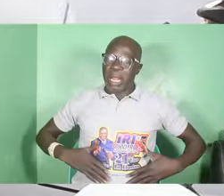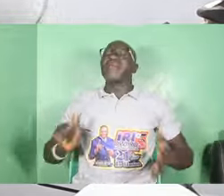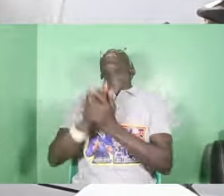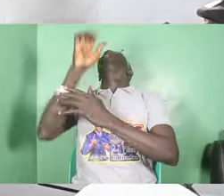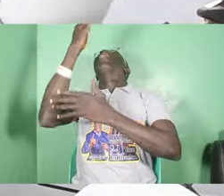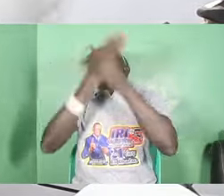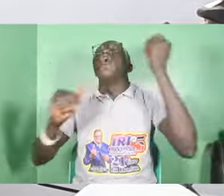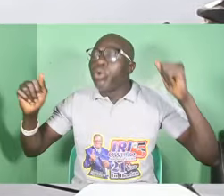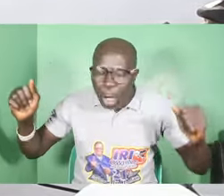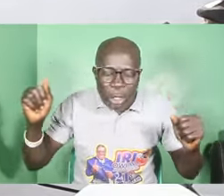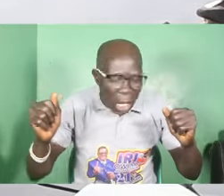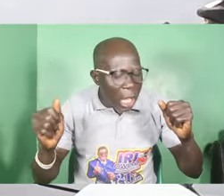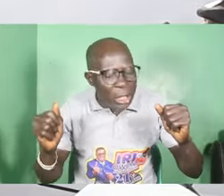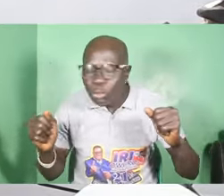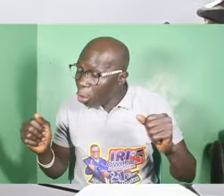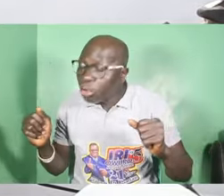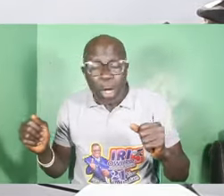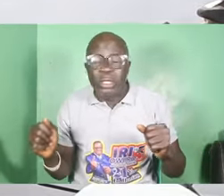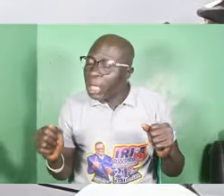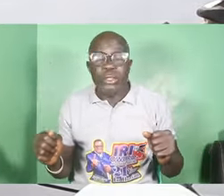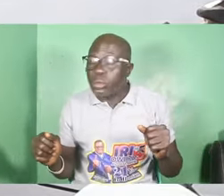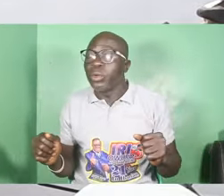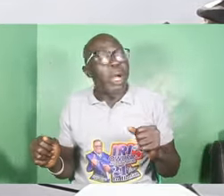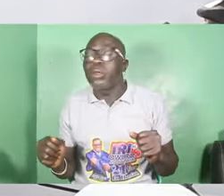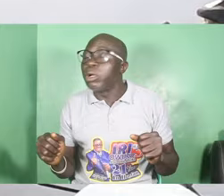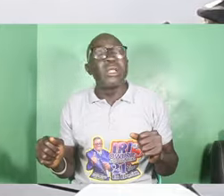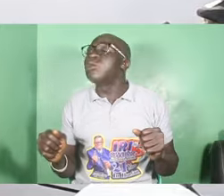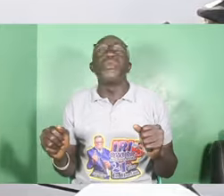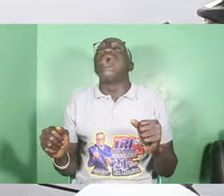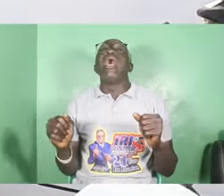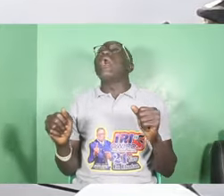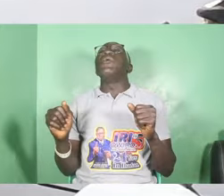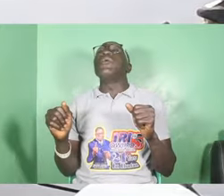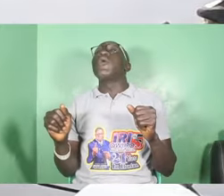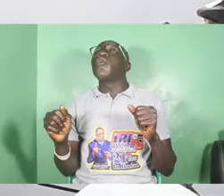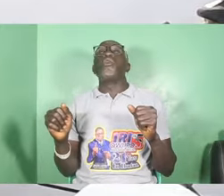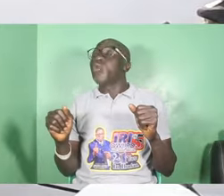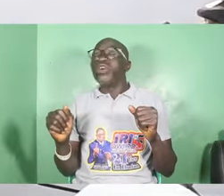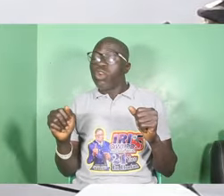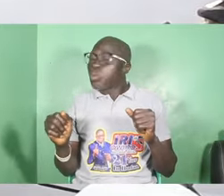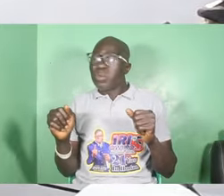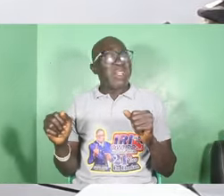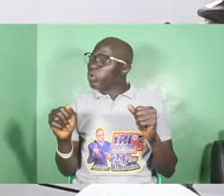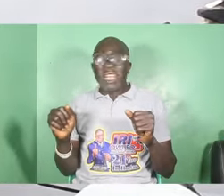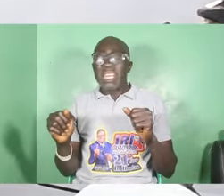life. Oyà àdúrà. Olúwa Jésù. Olúwa Jésù. Olúwa Jésù. Ẹni mi máa wò.